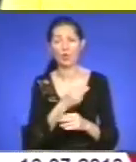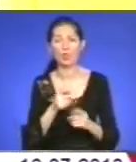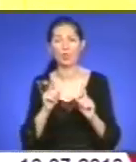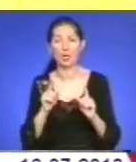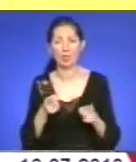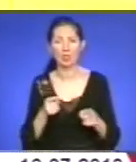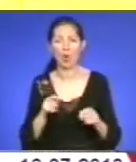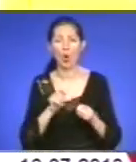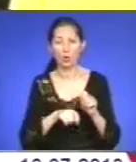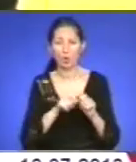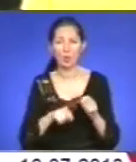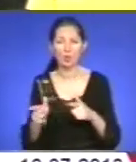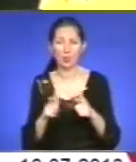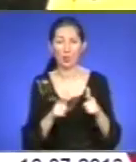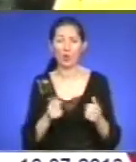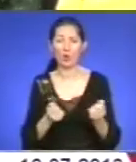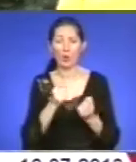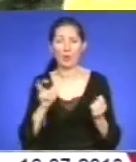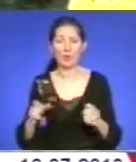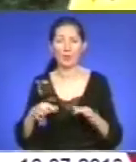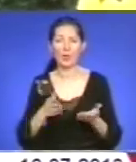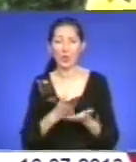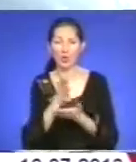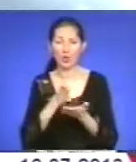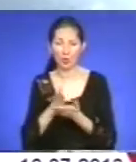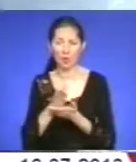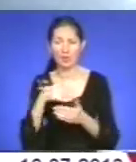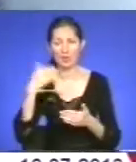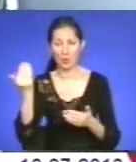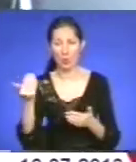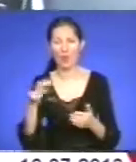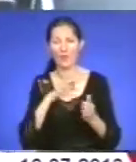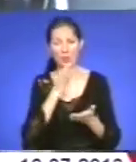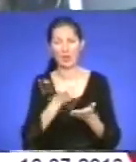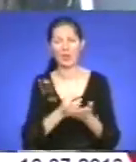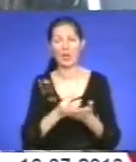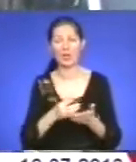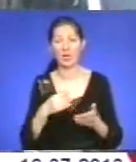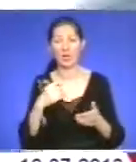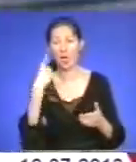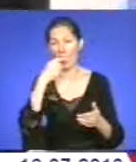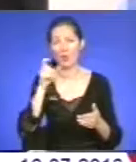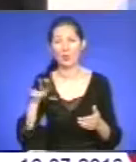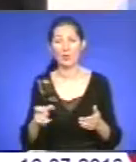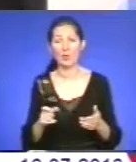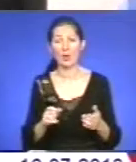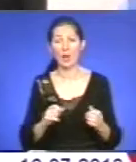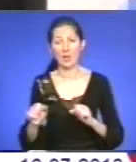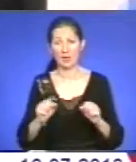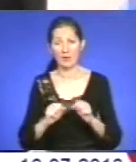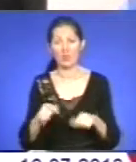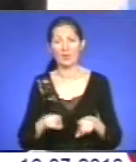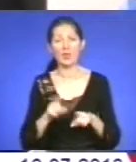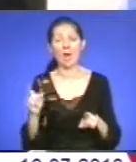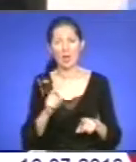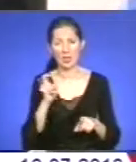контролю за поведінкою водіїв на маршрутах з боку відповідальних осіб, керівників та власників автопідприємств. Домінантна